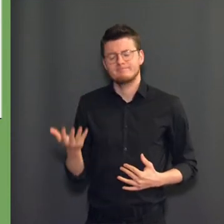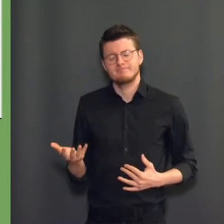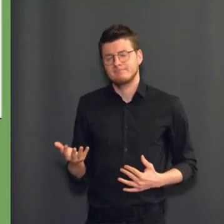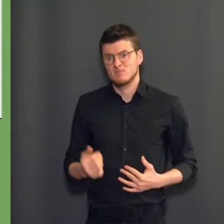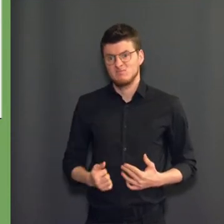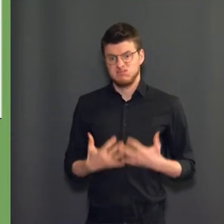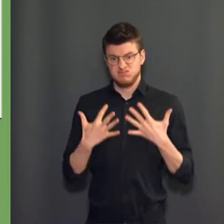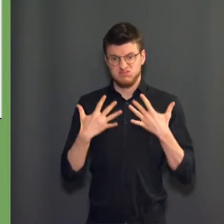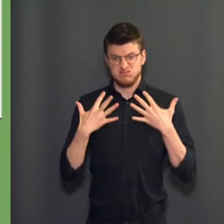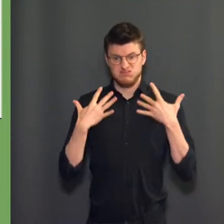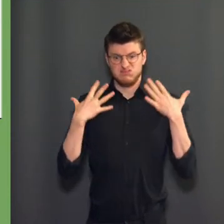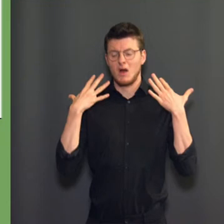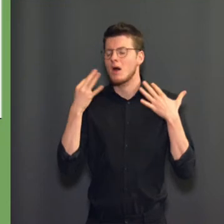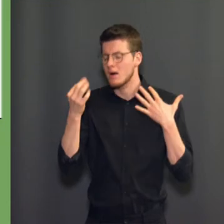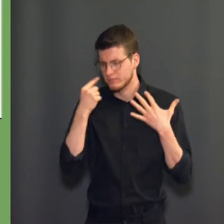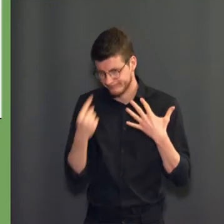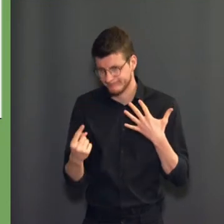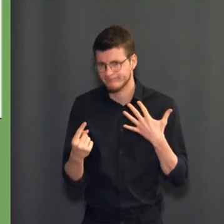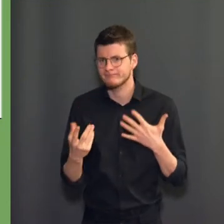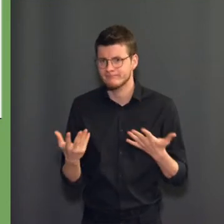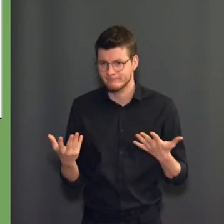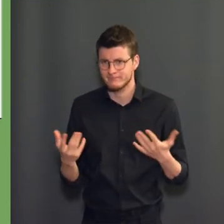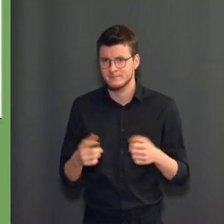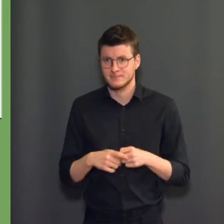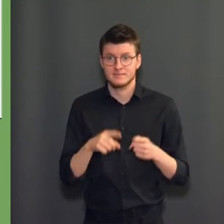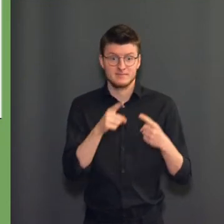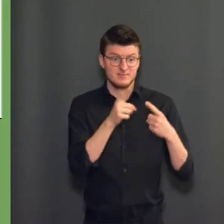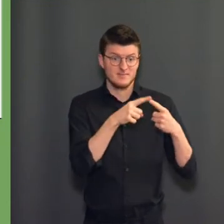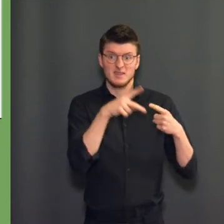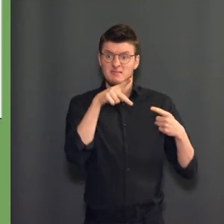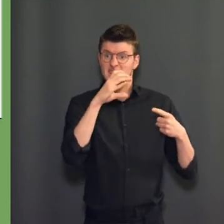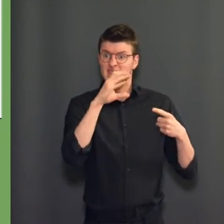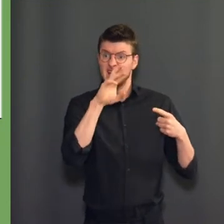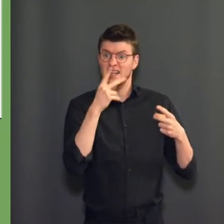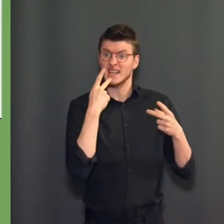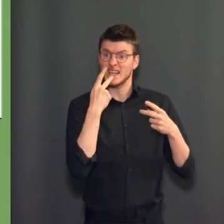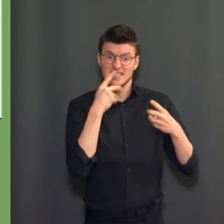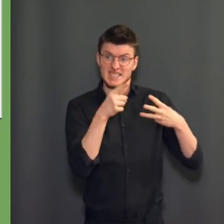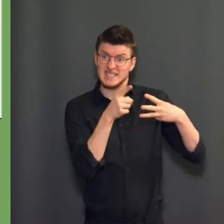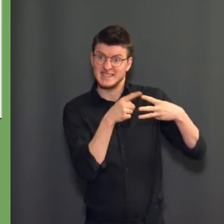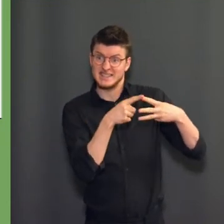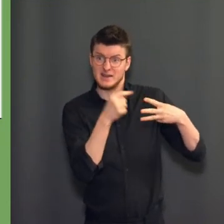Een PCR-test daarentegen kan wel kleine hoeveelheden virus detecteren.